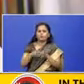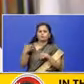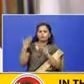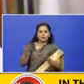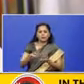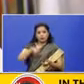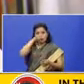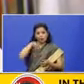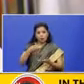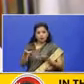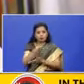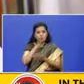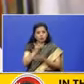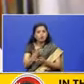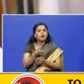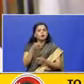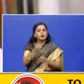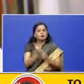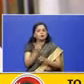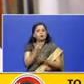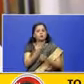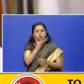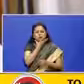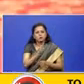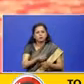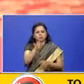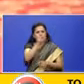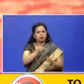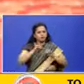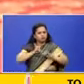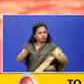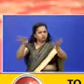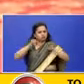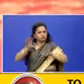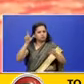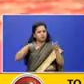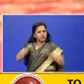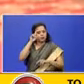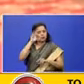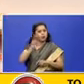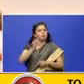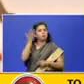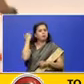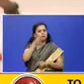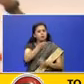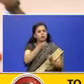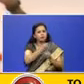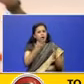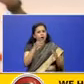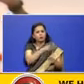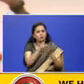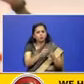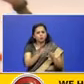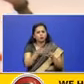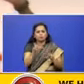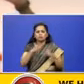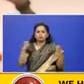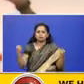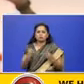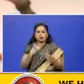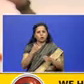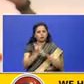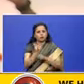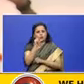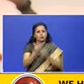ने गुरुओं के प्रकाश को जन जन तक पहुंचाने के लिए अनेकों प्रयास किए हैं। हमें गुरु नानक देव जी